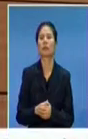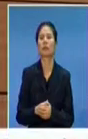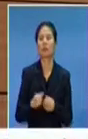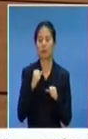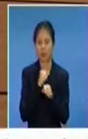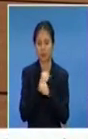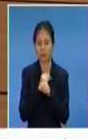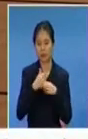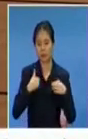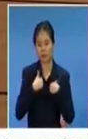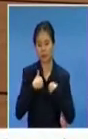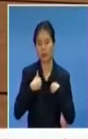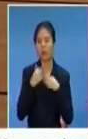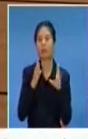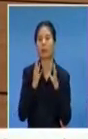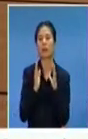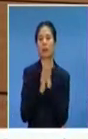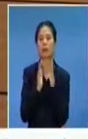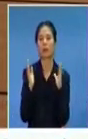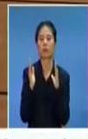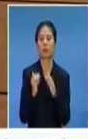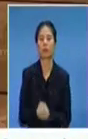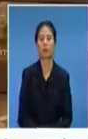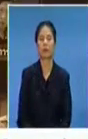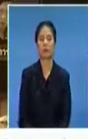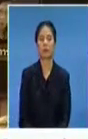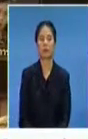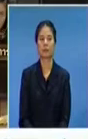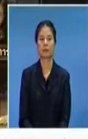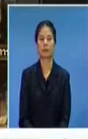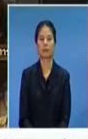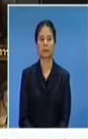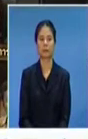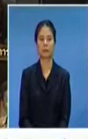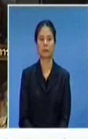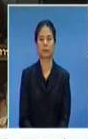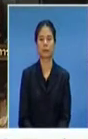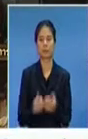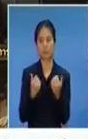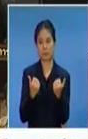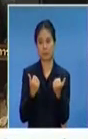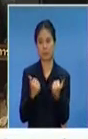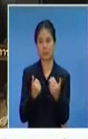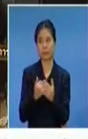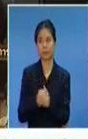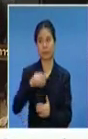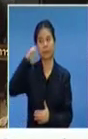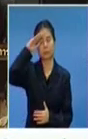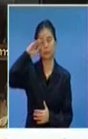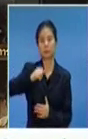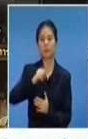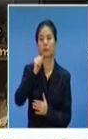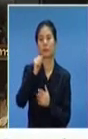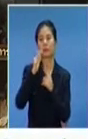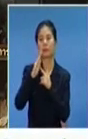ุกวันนี้ครับขอบพระคุณฮะ ขอบพระคุณค่ะต่อไปนะคะเรียนเชิญท่านพลตำรวจโทอํานวยนิ่มมโนอดีต